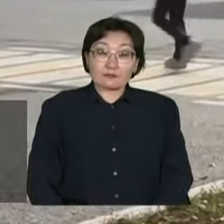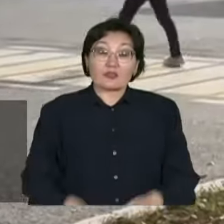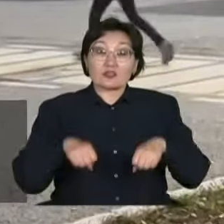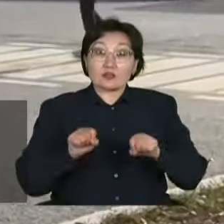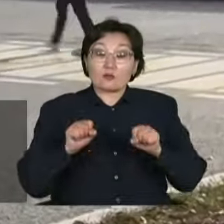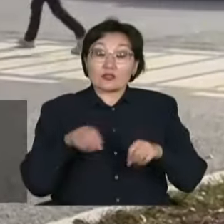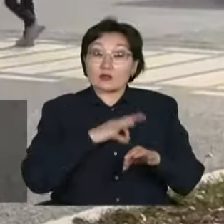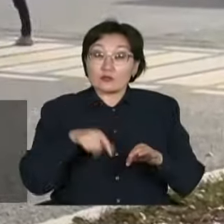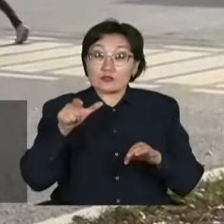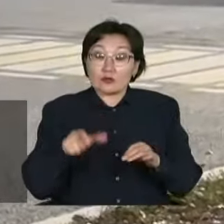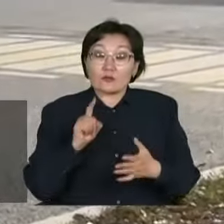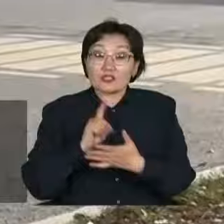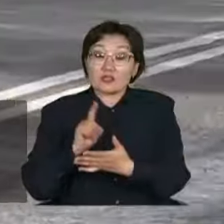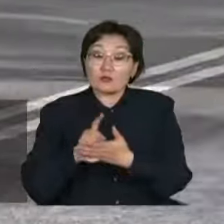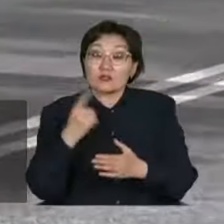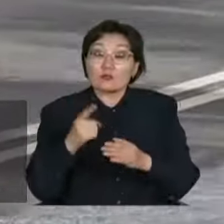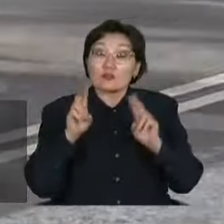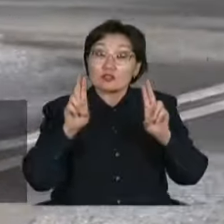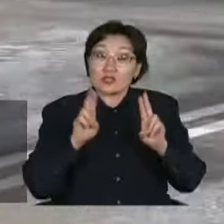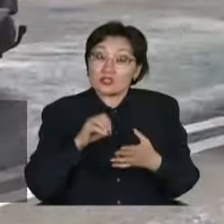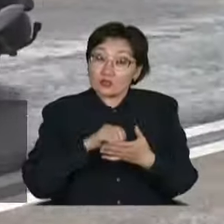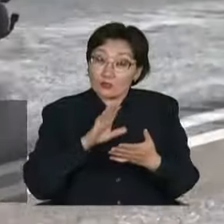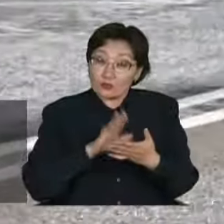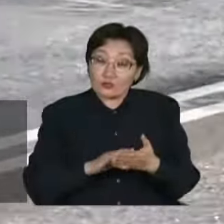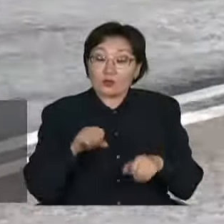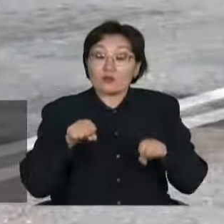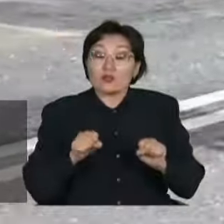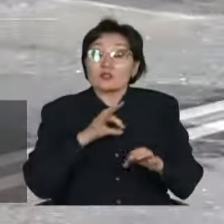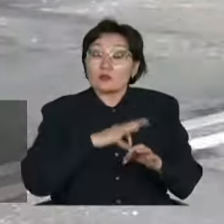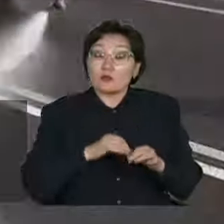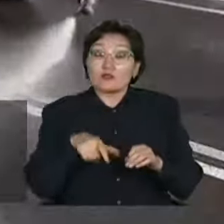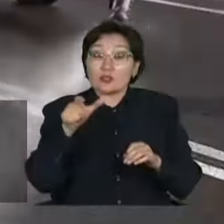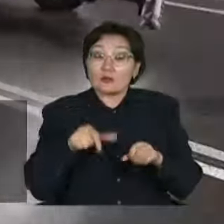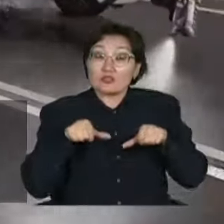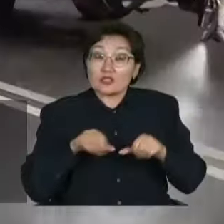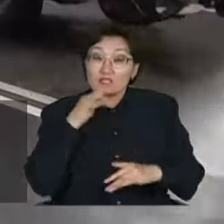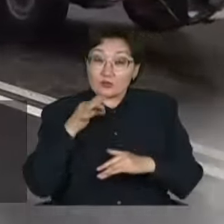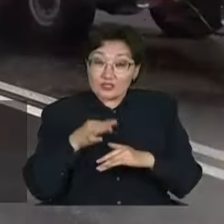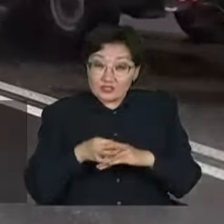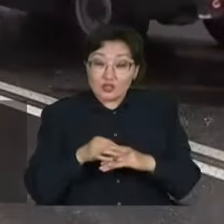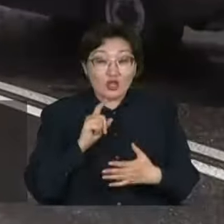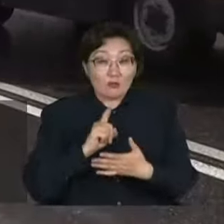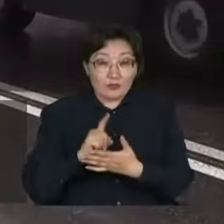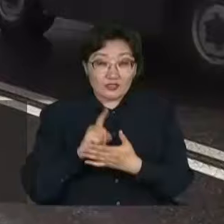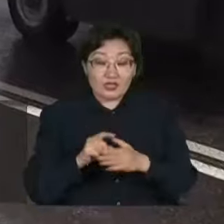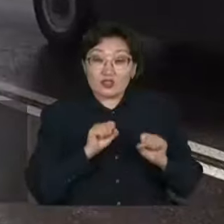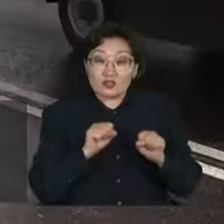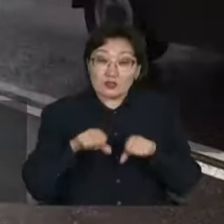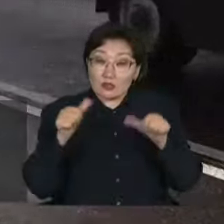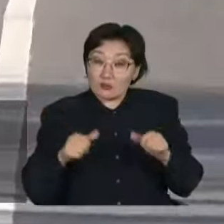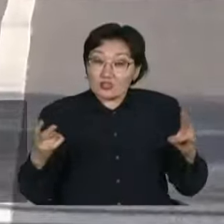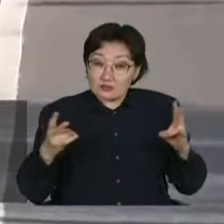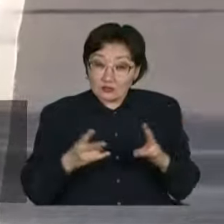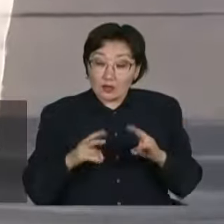Мопед тізгіндеген азаматқа міндеттелетін алғашқы тәртіп тіркеу құрылғыны қолдану үшін ол азаматтық құқықтық жауапкершілігін міндетті сақтандыруды рәсімдеу